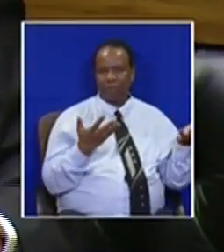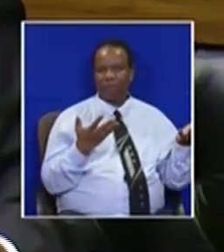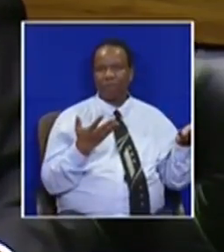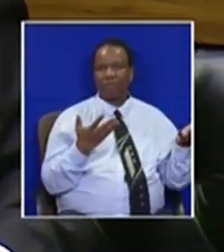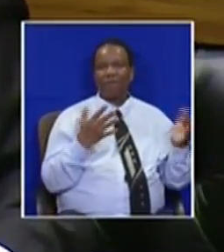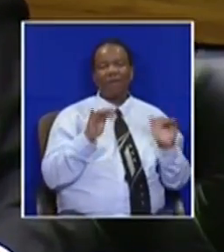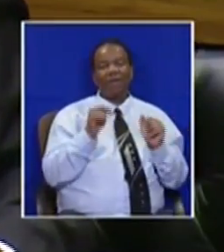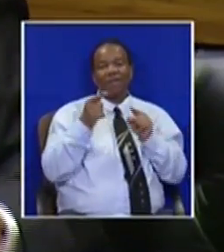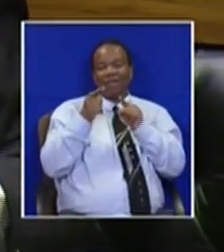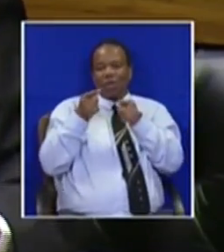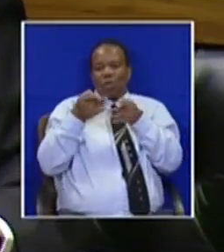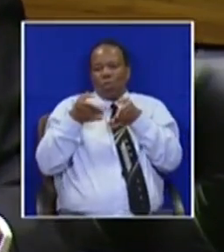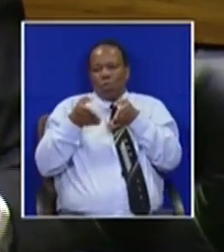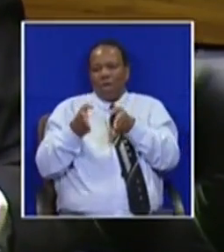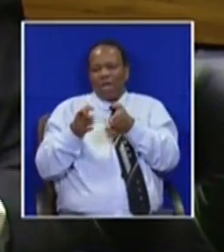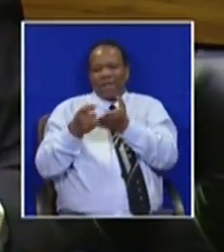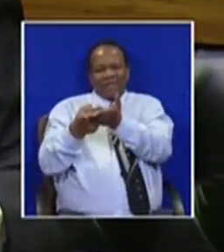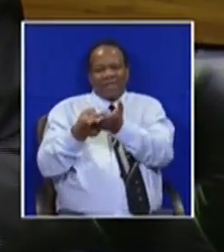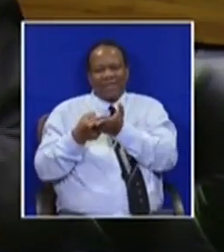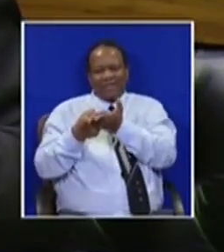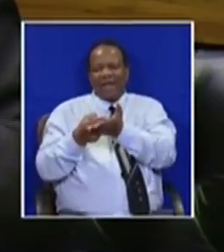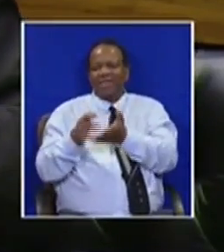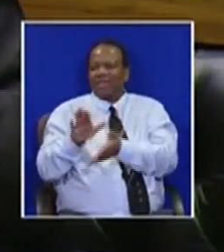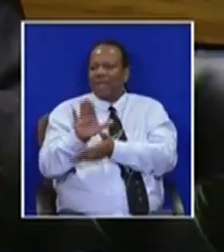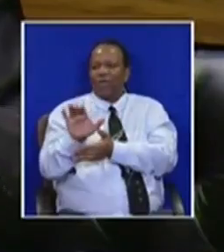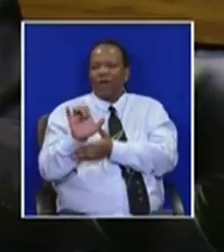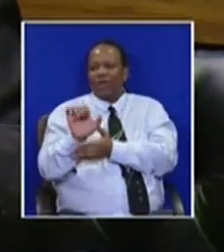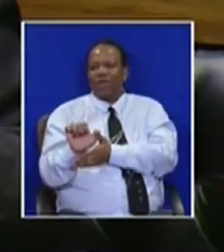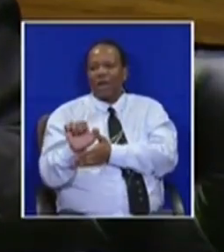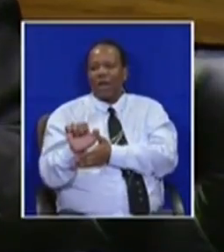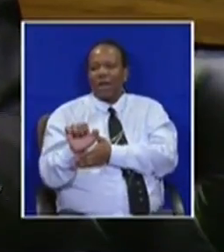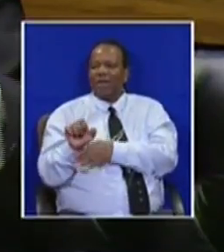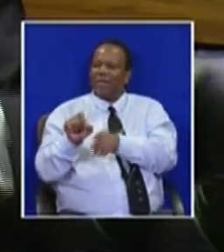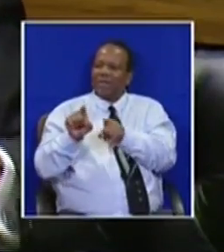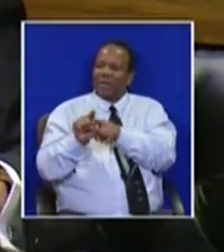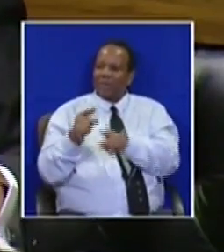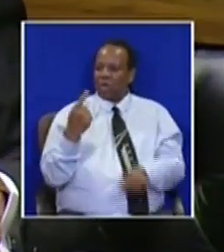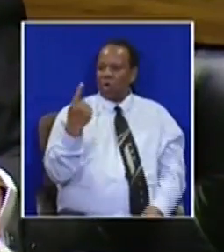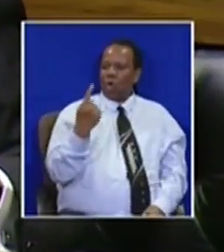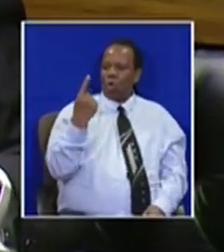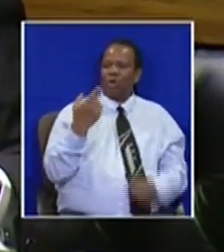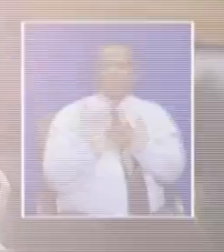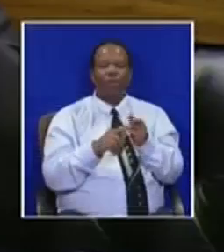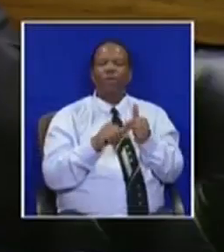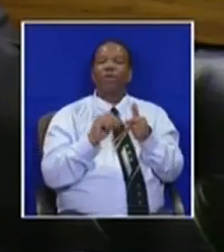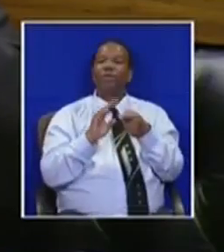discuss South Africa, you discuss it as if it's the only country that has been